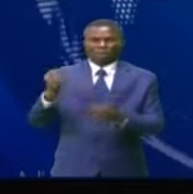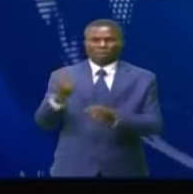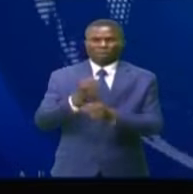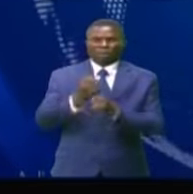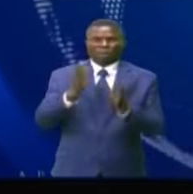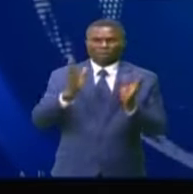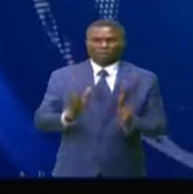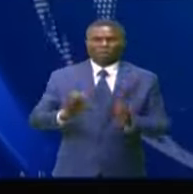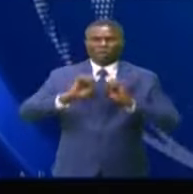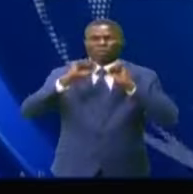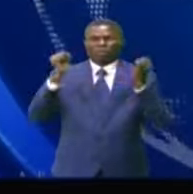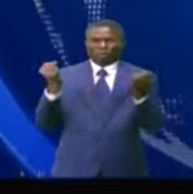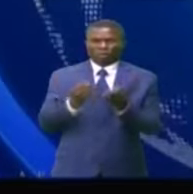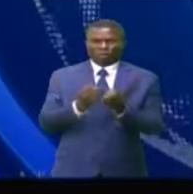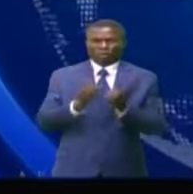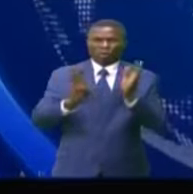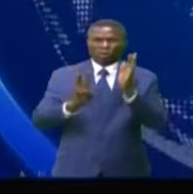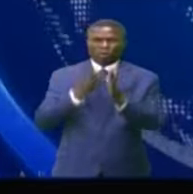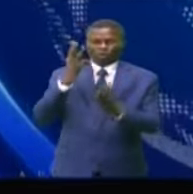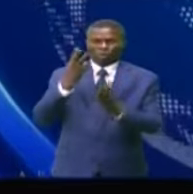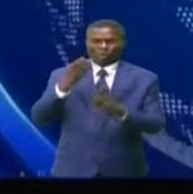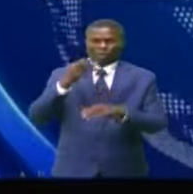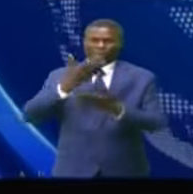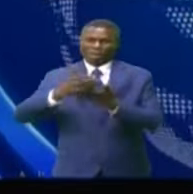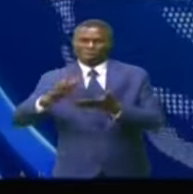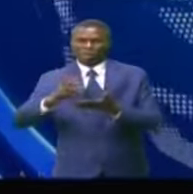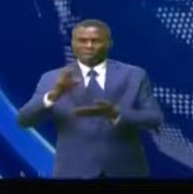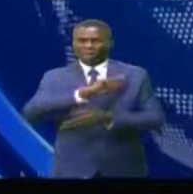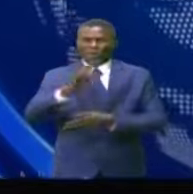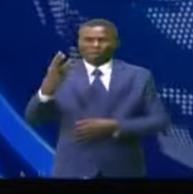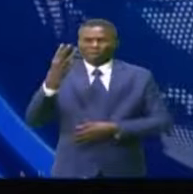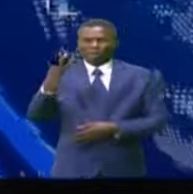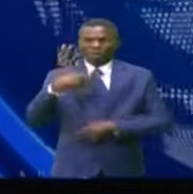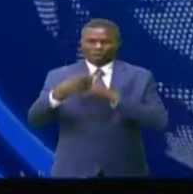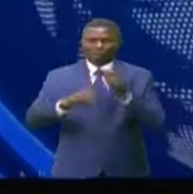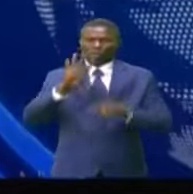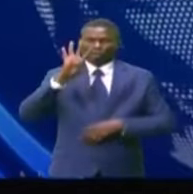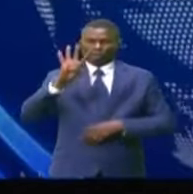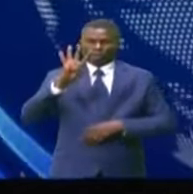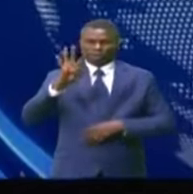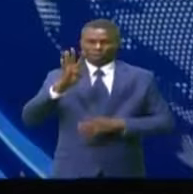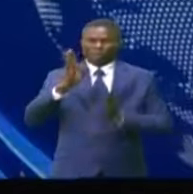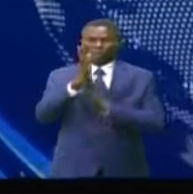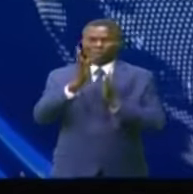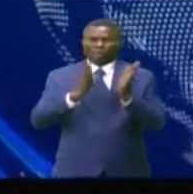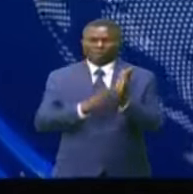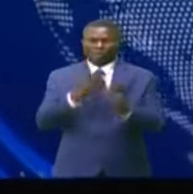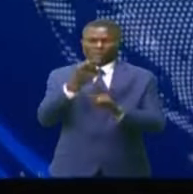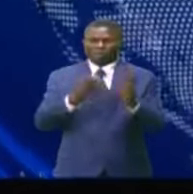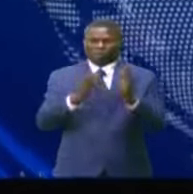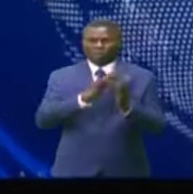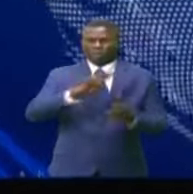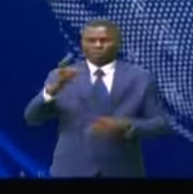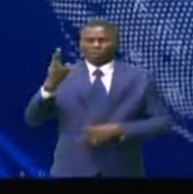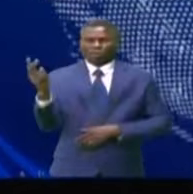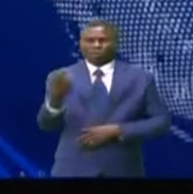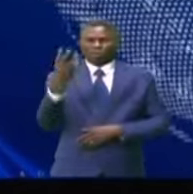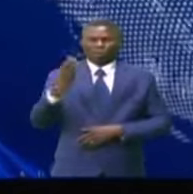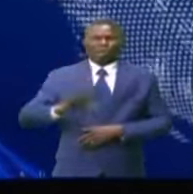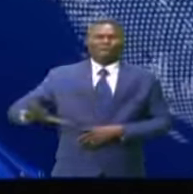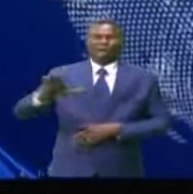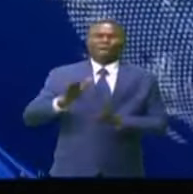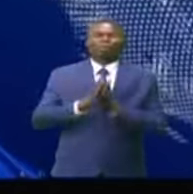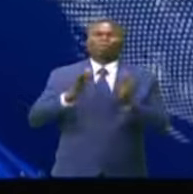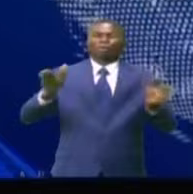prestations sociales du troisième trimestre 2023 débute le jeudi 19 octobre 2023 sur toute l'étendue de